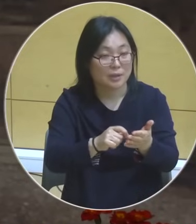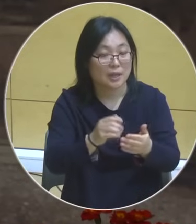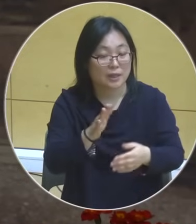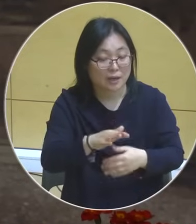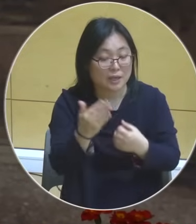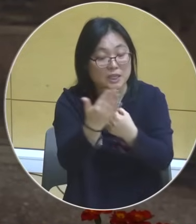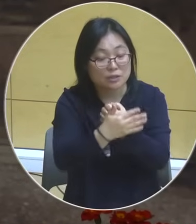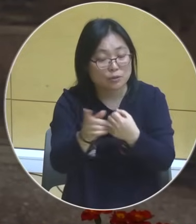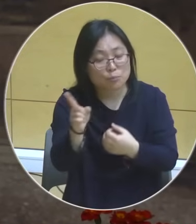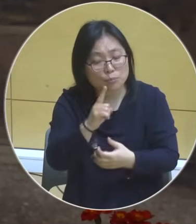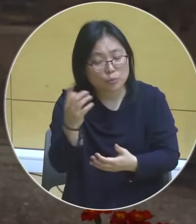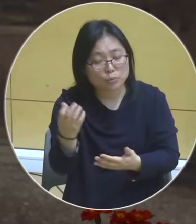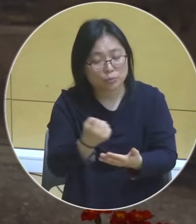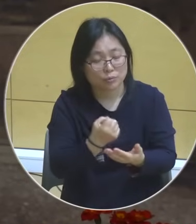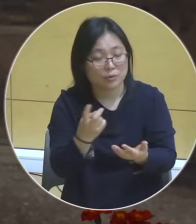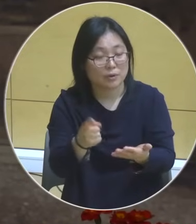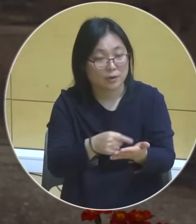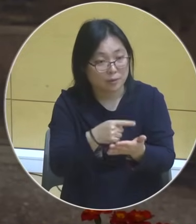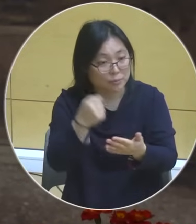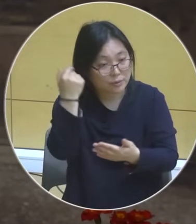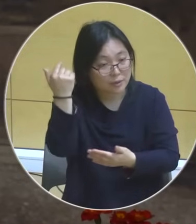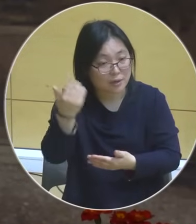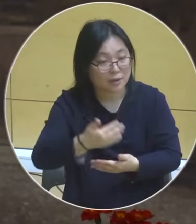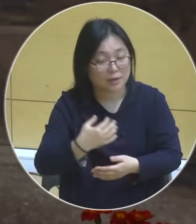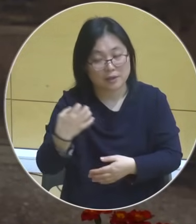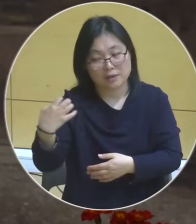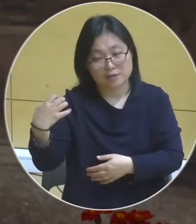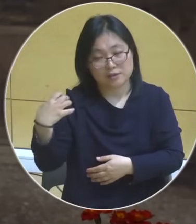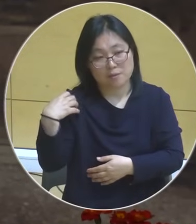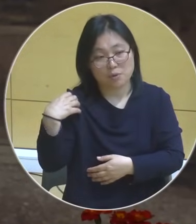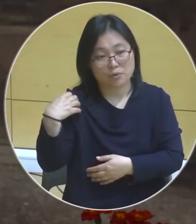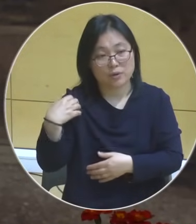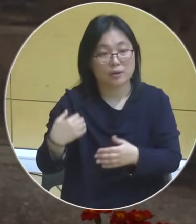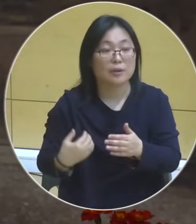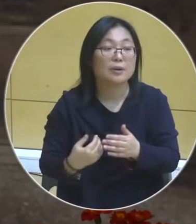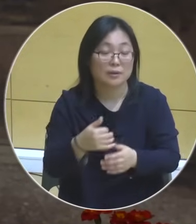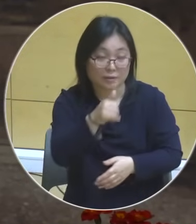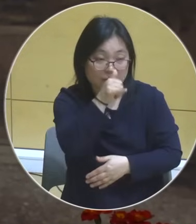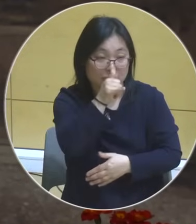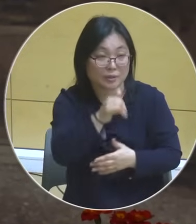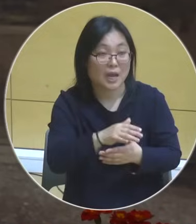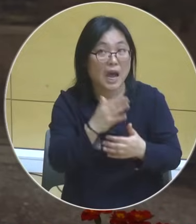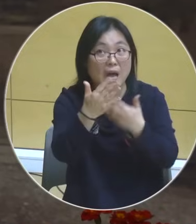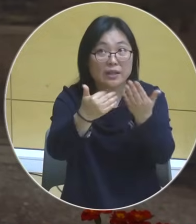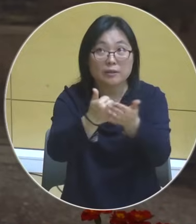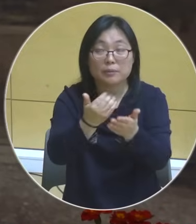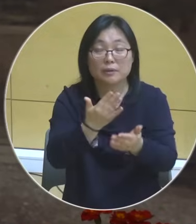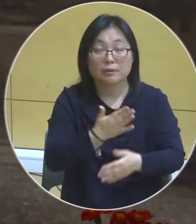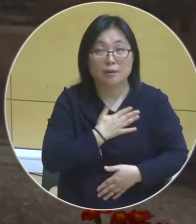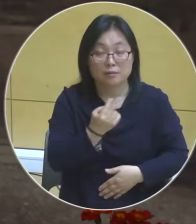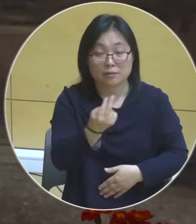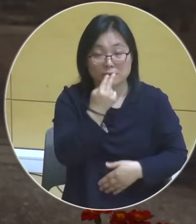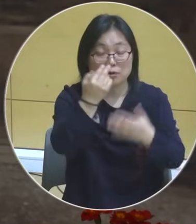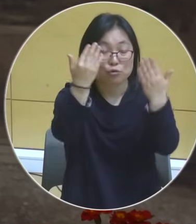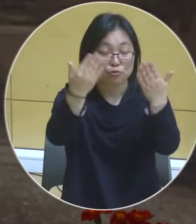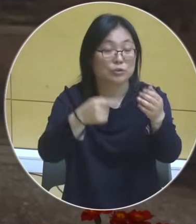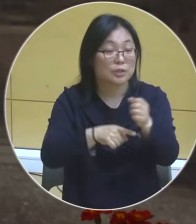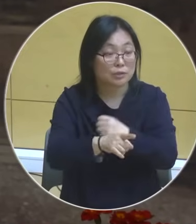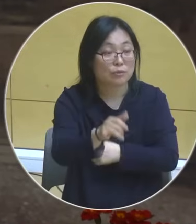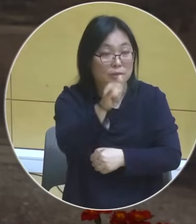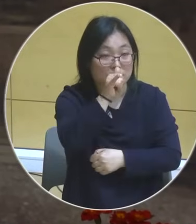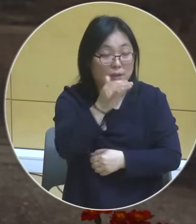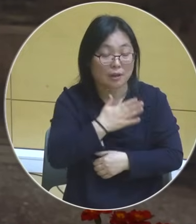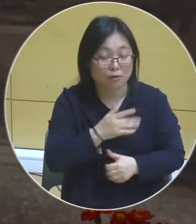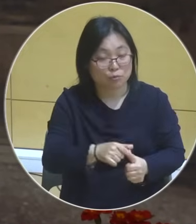갚을꼬? 여기에 사명이라는 것이 들어오게 됩니다. 하나님께서 나를 살려주신 이유가 있을 거다. 나를